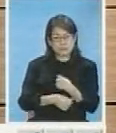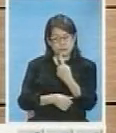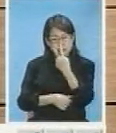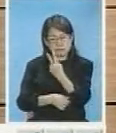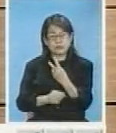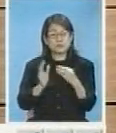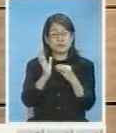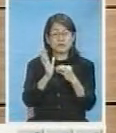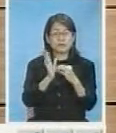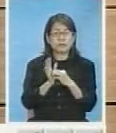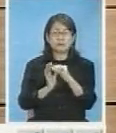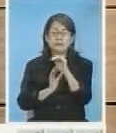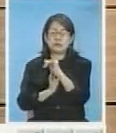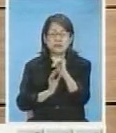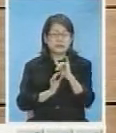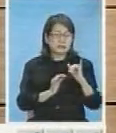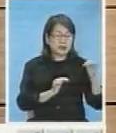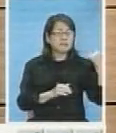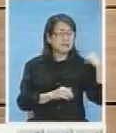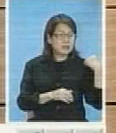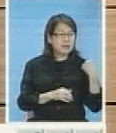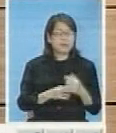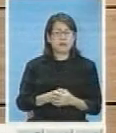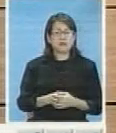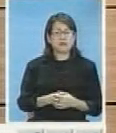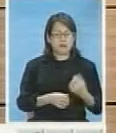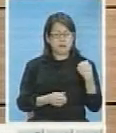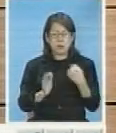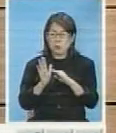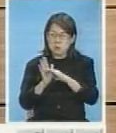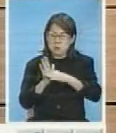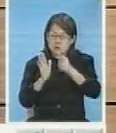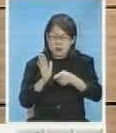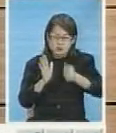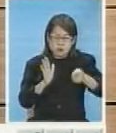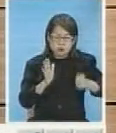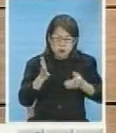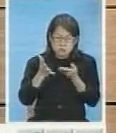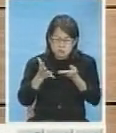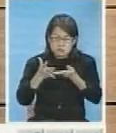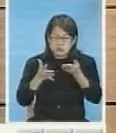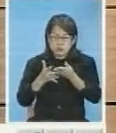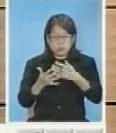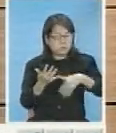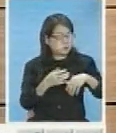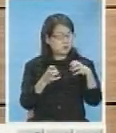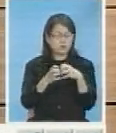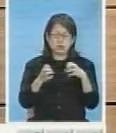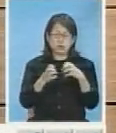เทพก็ยังไม่ค่อยได้เลยแล้วก็มีหลักเกณฑ์ที่ยุ่งยากมีหลักเกณฑ์ที่สลับซับซ้อน